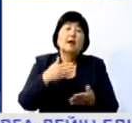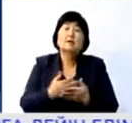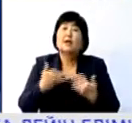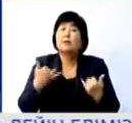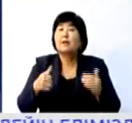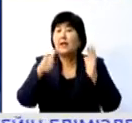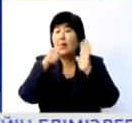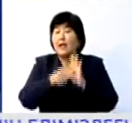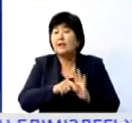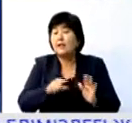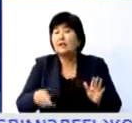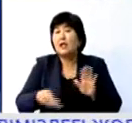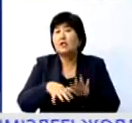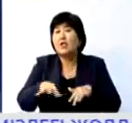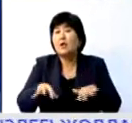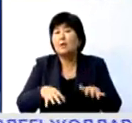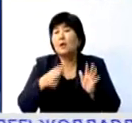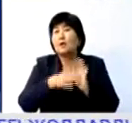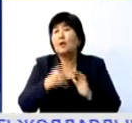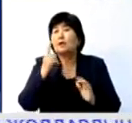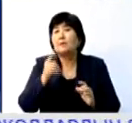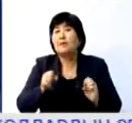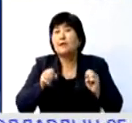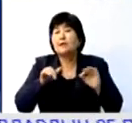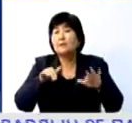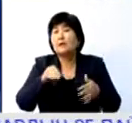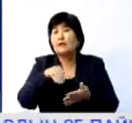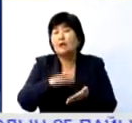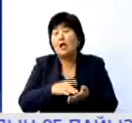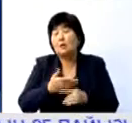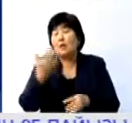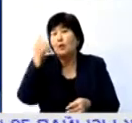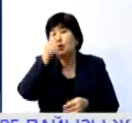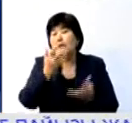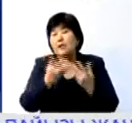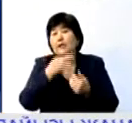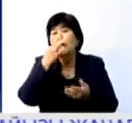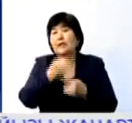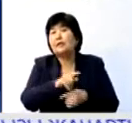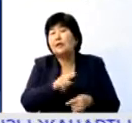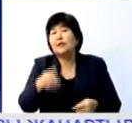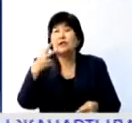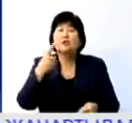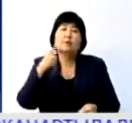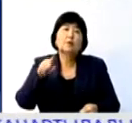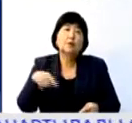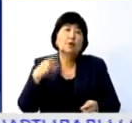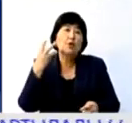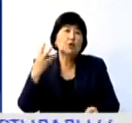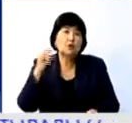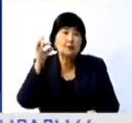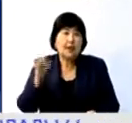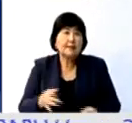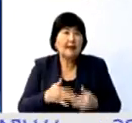Биыл 6 айдың ішінде жемқорлық сипатында 91 қылмыс тіркеліпті. Бұл өткен жылдың есепті кезеңімен салыстырғанда